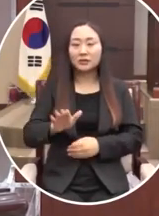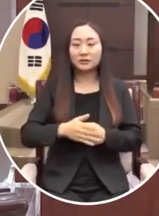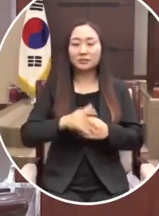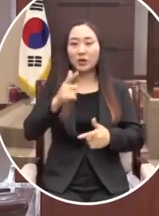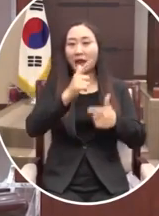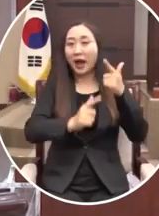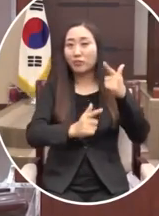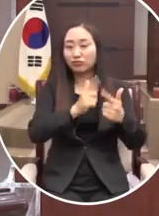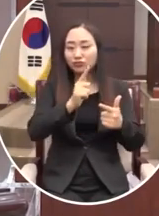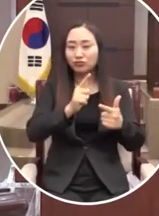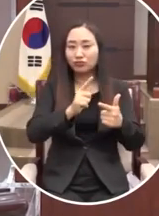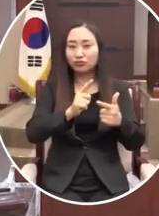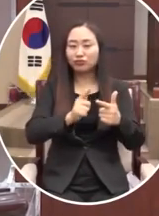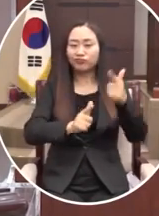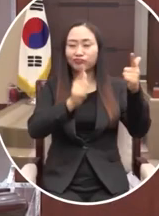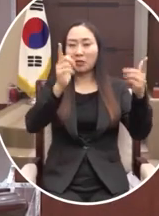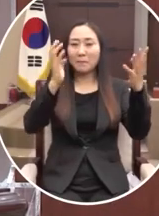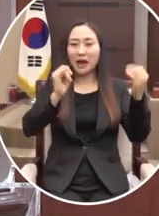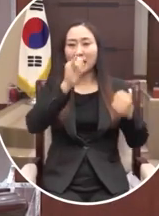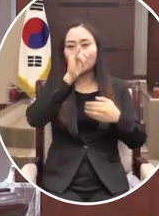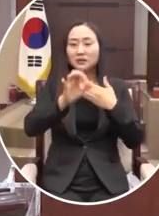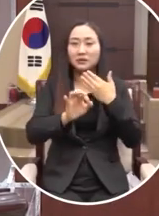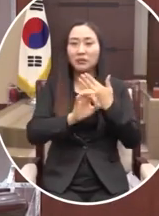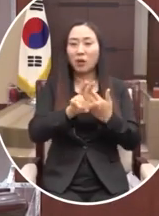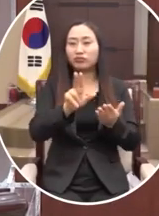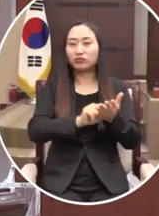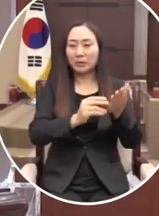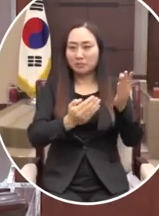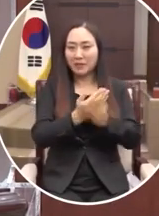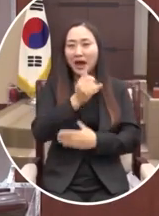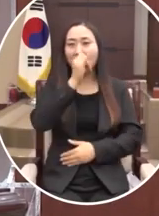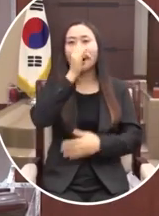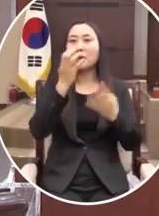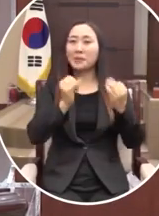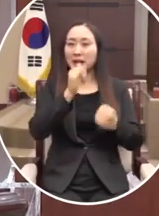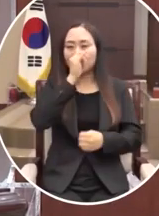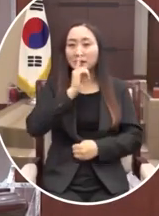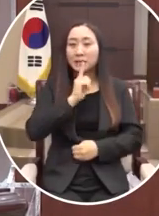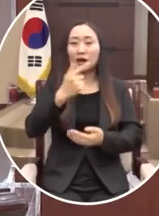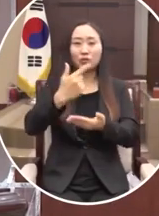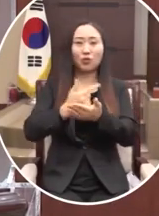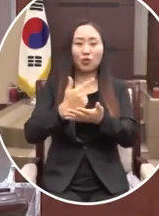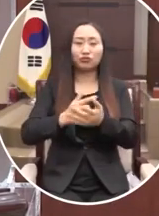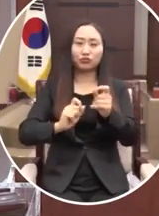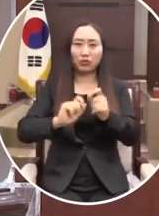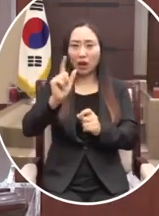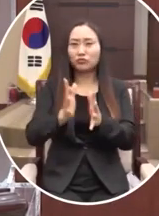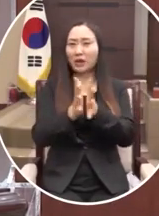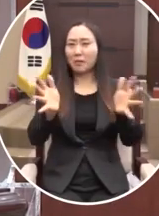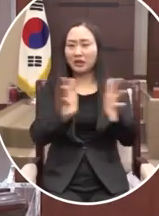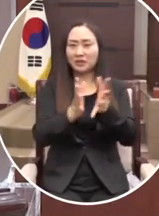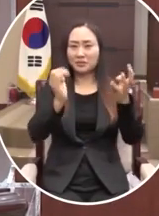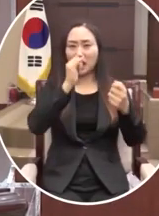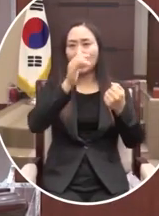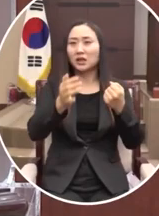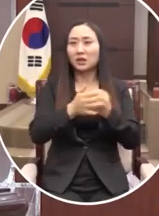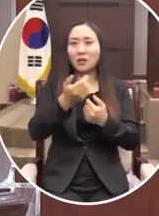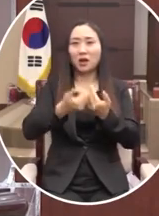가지만은 나무에 바람 잘 날 없다더니 노원구는 대부분이 아파트라서 늘